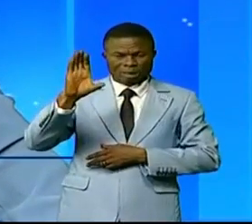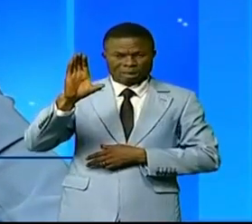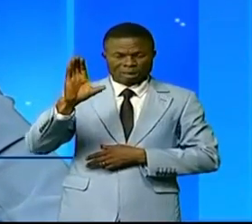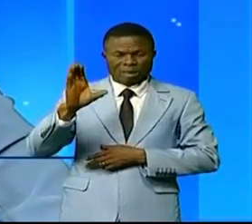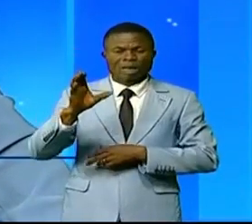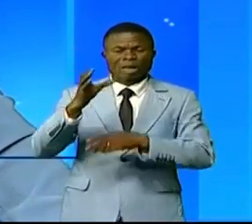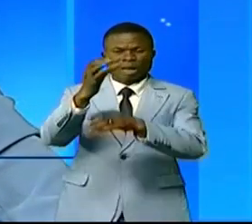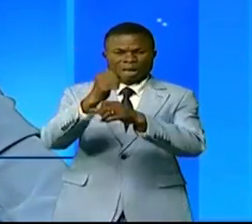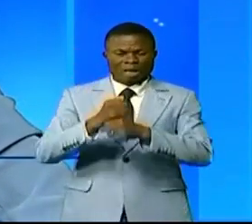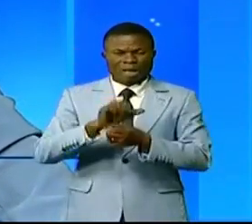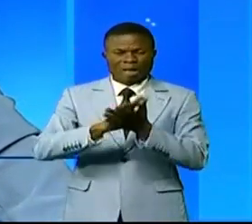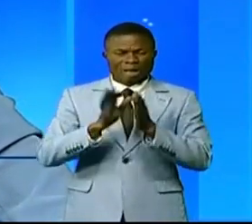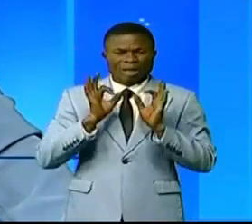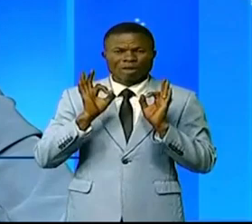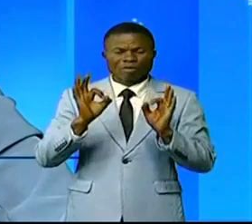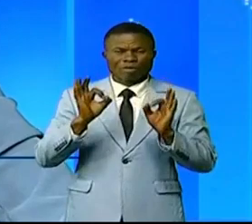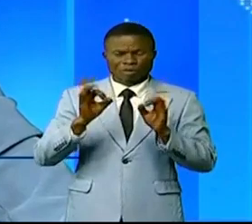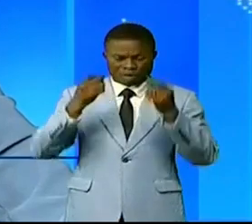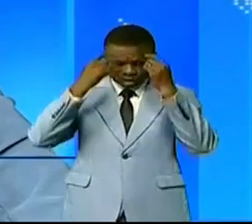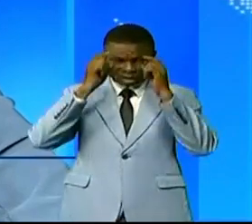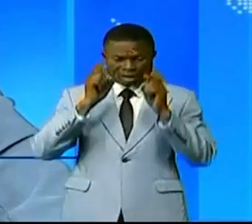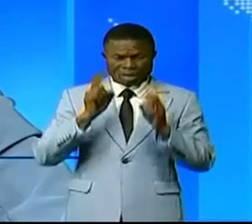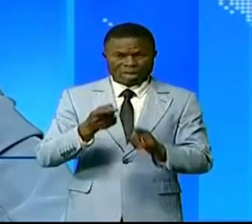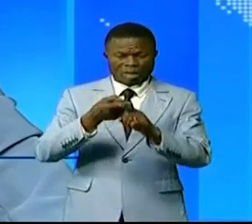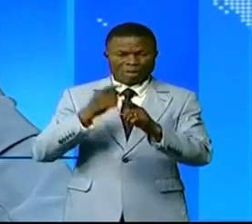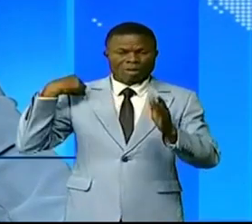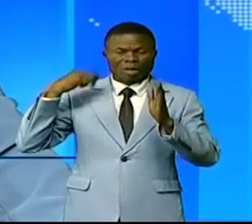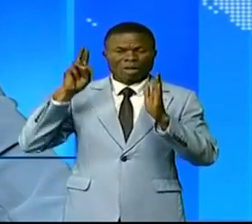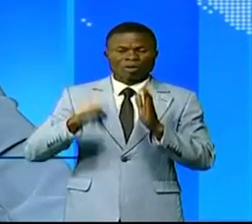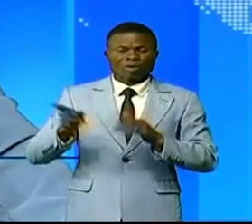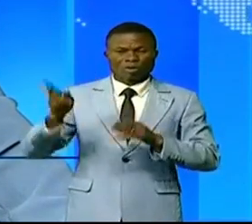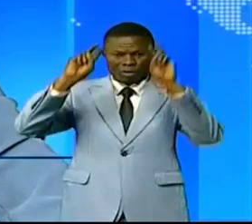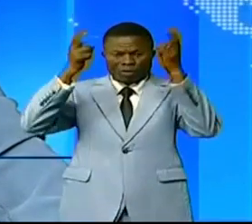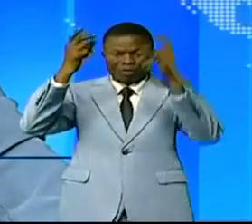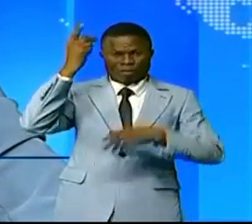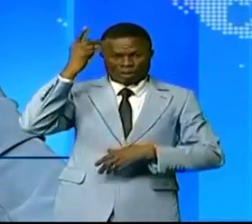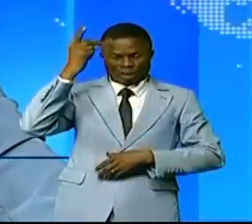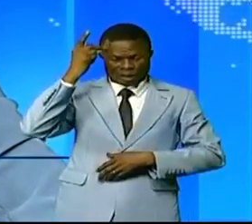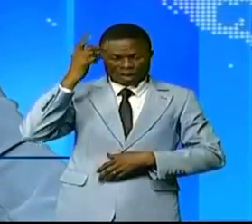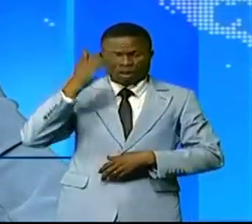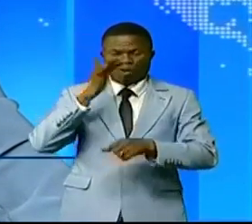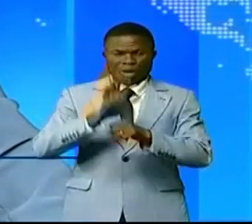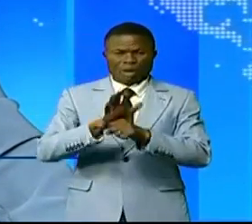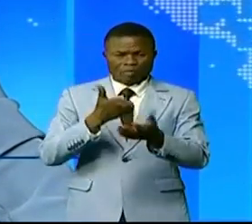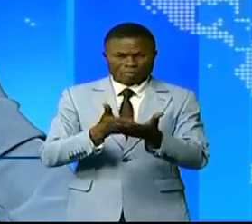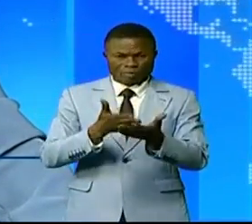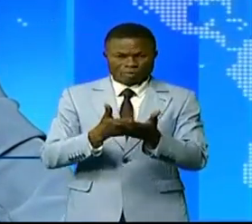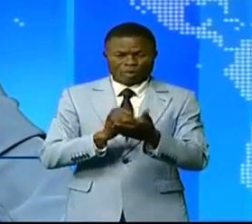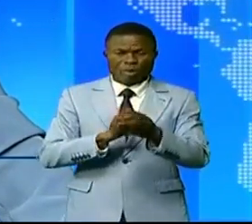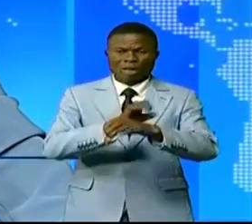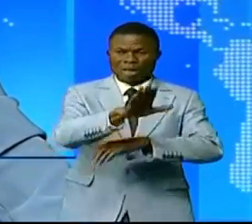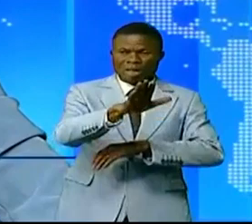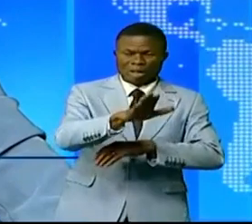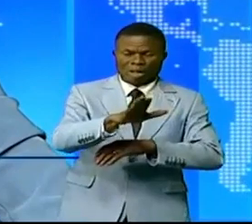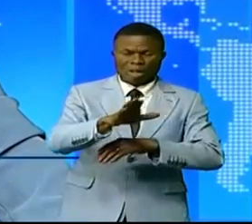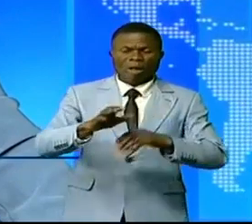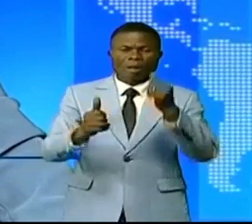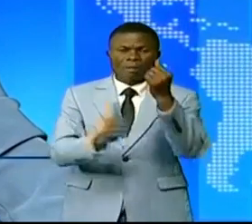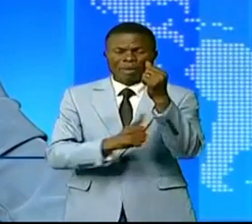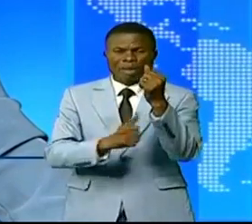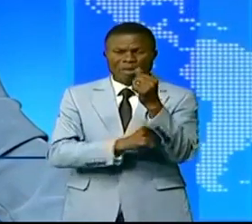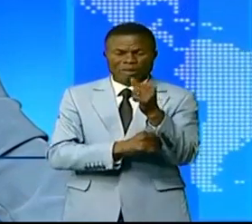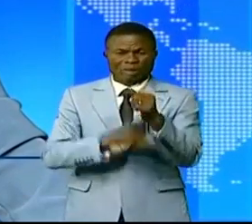revêtir de sa robe d'antan détermination du gouverneur de la ville Jean-Tiningo Bilambaka qui a dépêché une équipe de